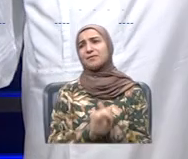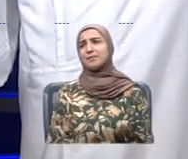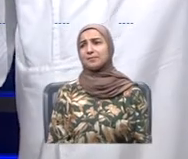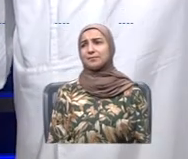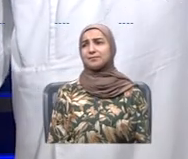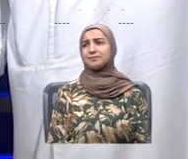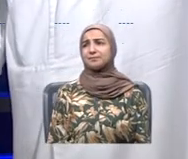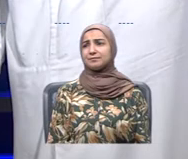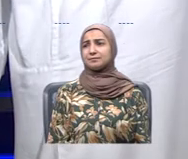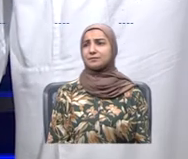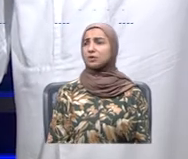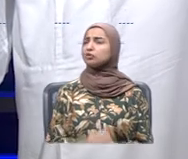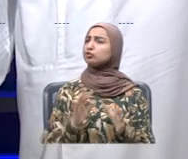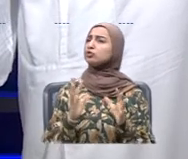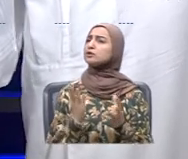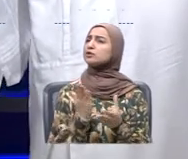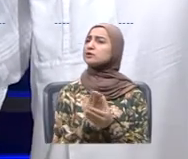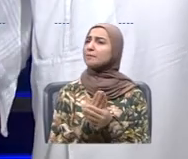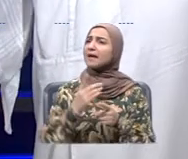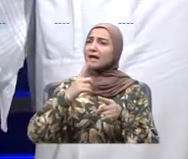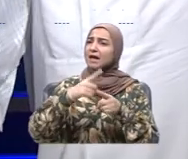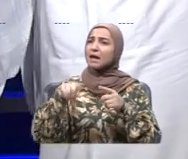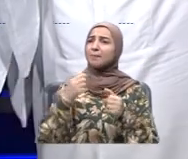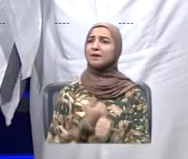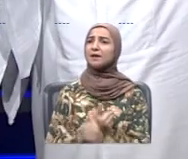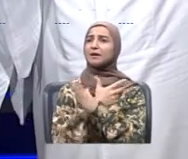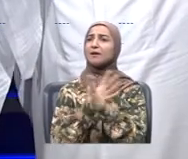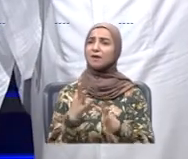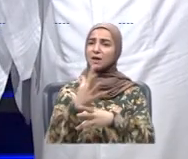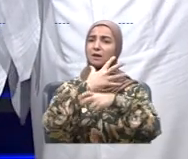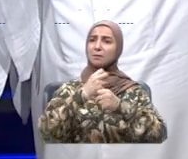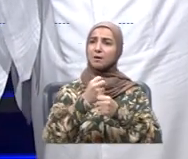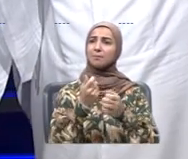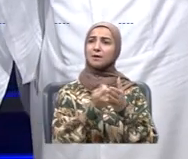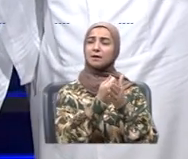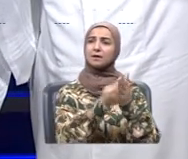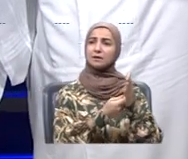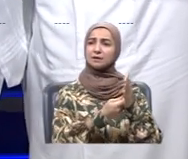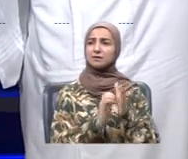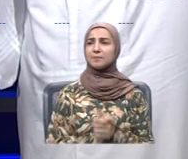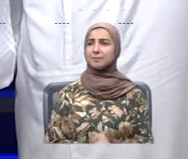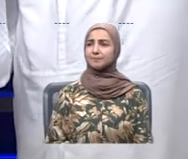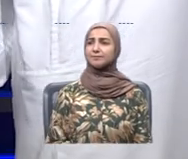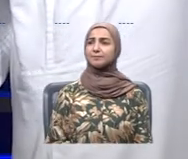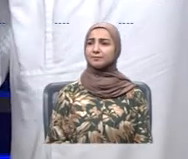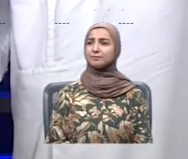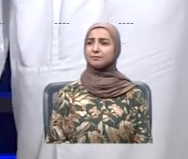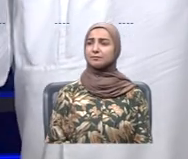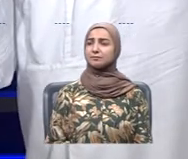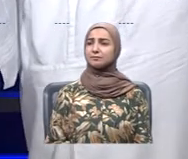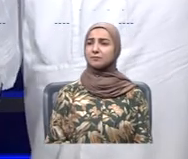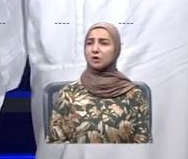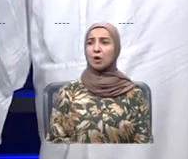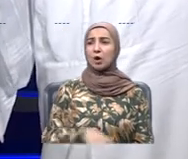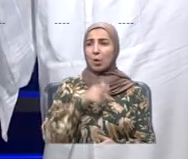السؤال السادس: ما أثر غياب الحرية في الاهتمام بالكتابة؟ والكاتب